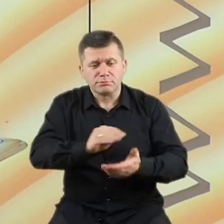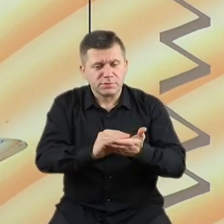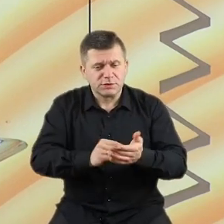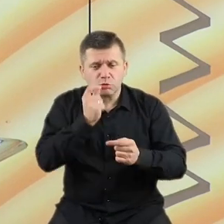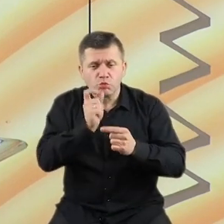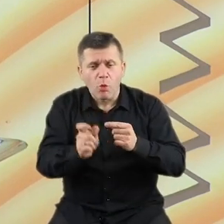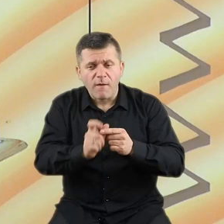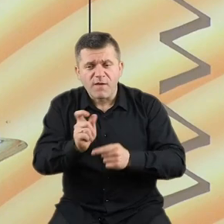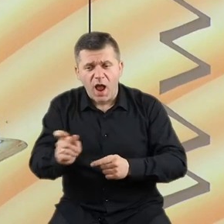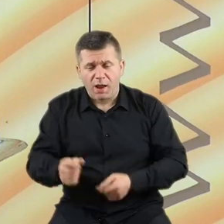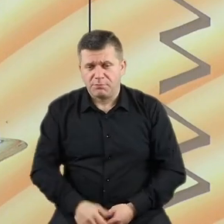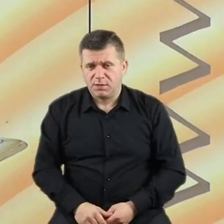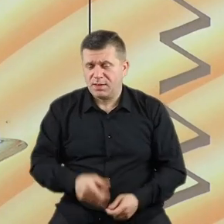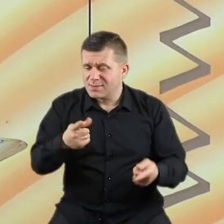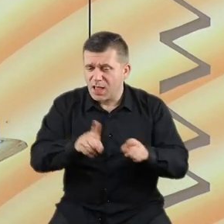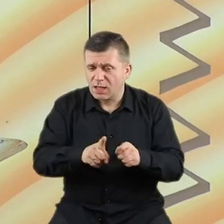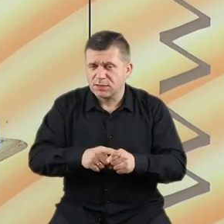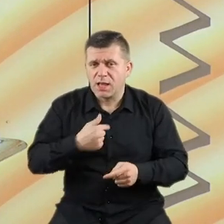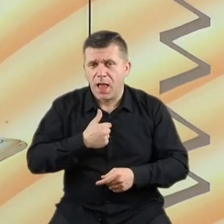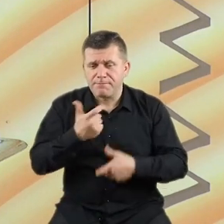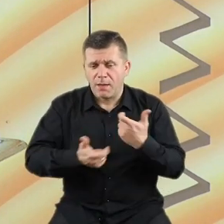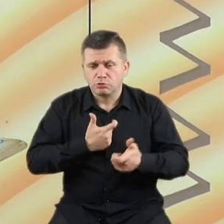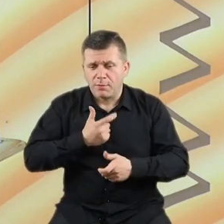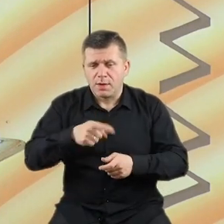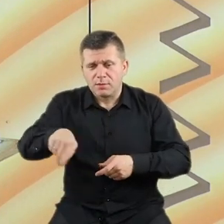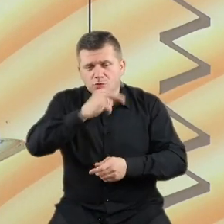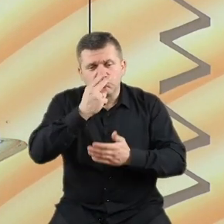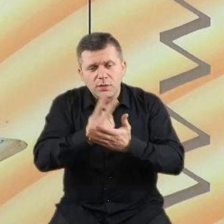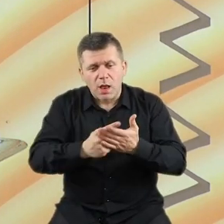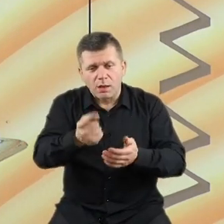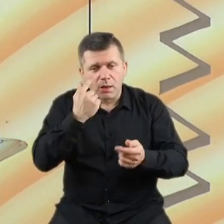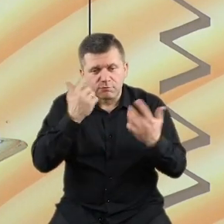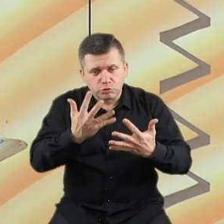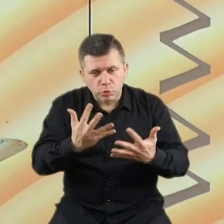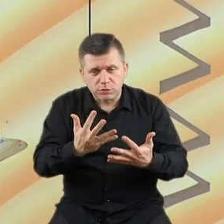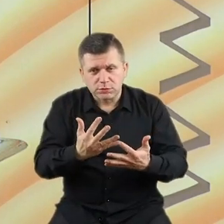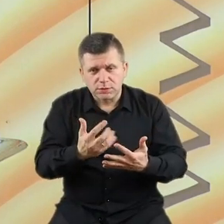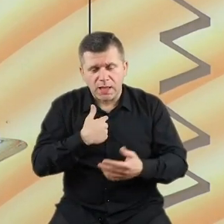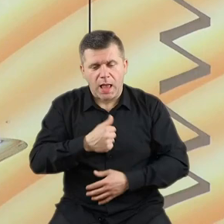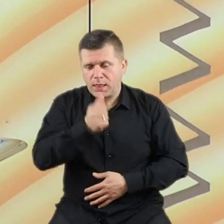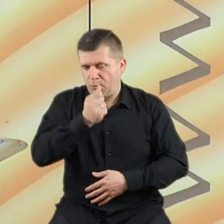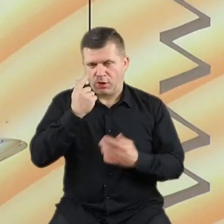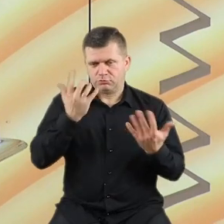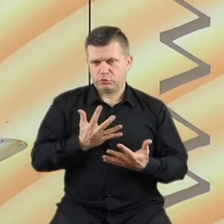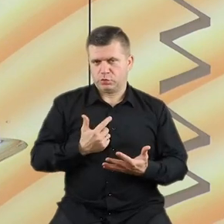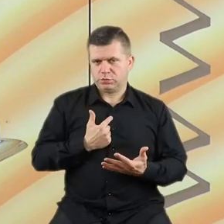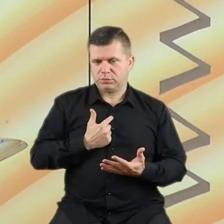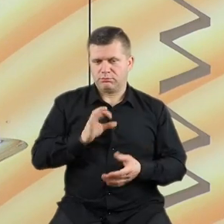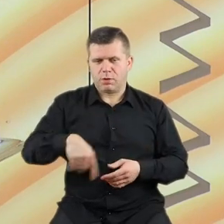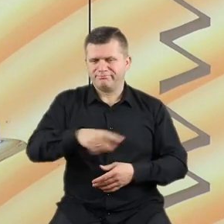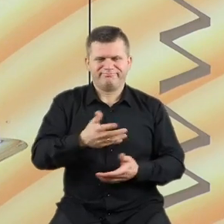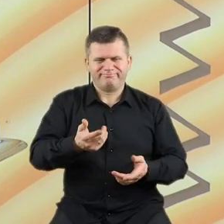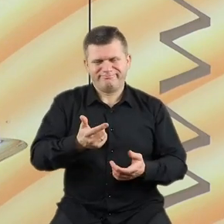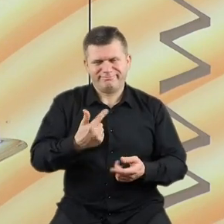słowami. No to właśnie tak samo. Ja mam wzruszyć czytelnika, ale mam go dowieść, a ja się sama nie mogę wzruszać, bo wtedy